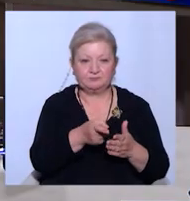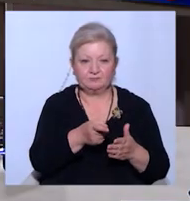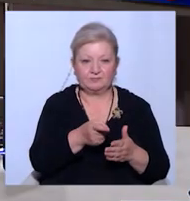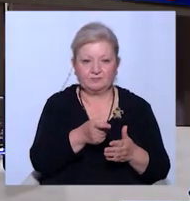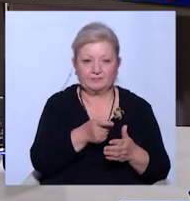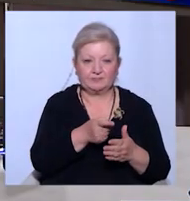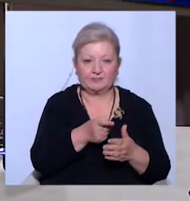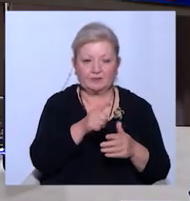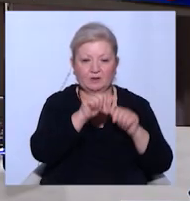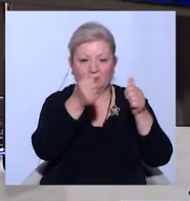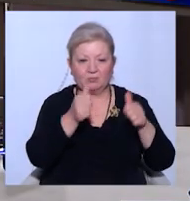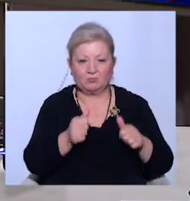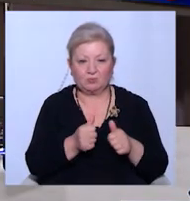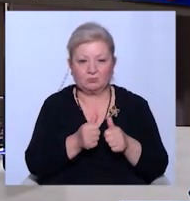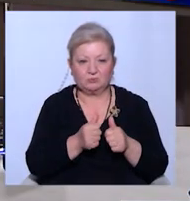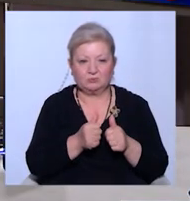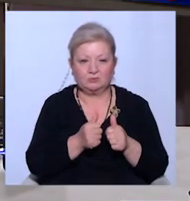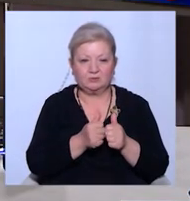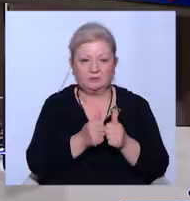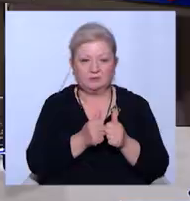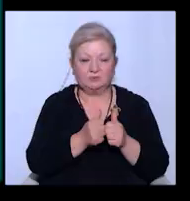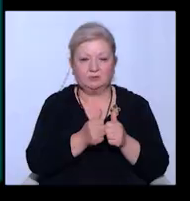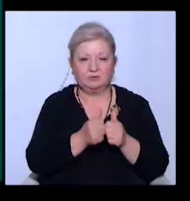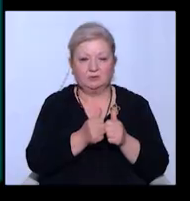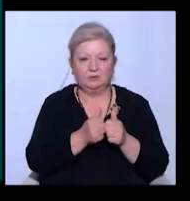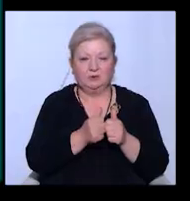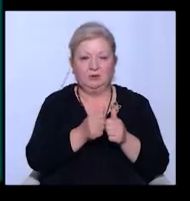შევხედოთ აი ამ ფორმულას.